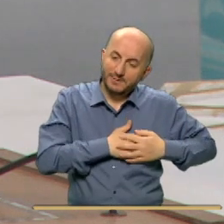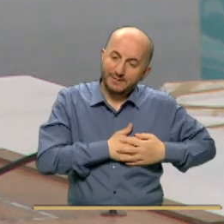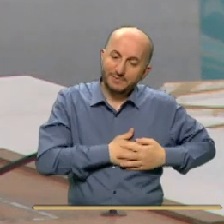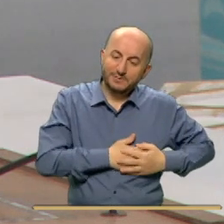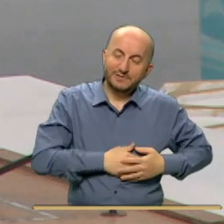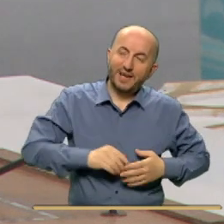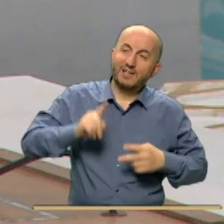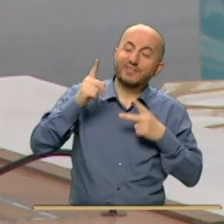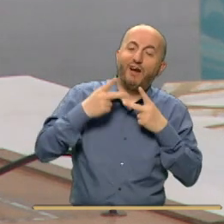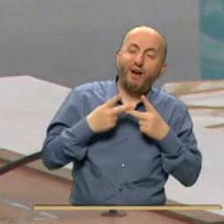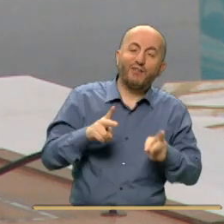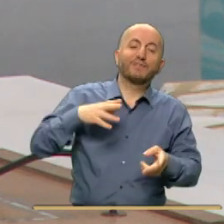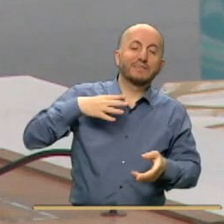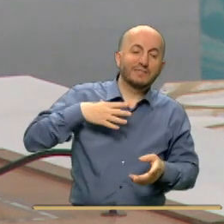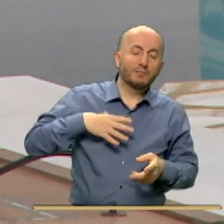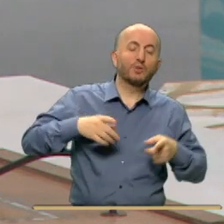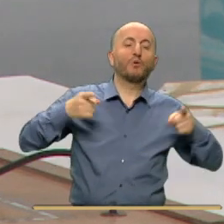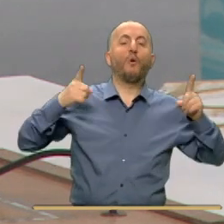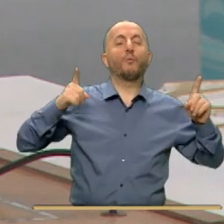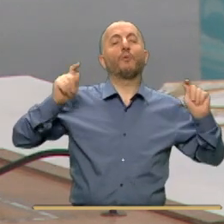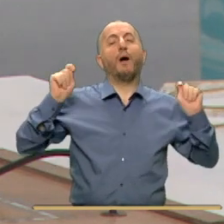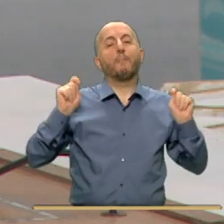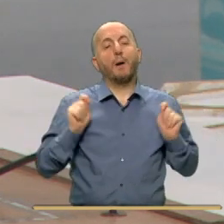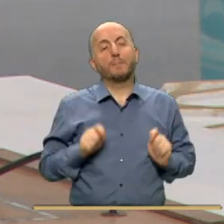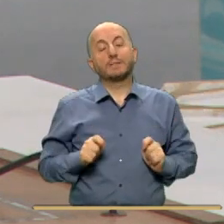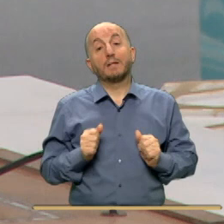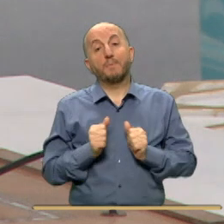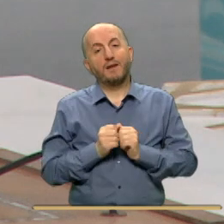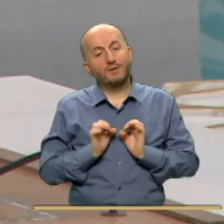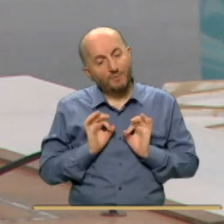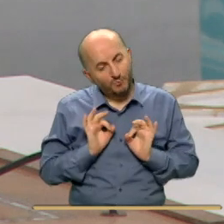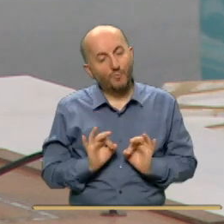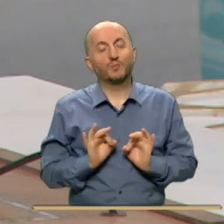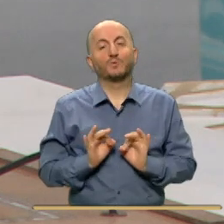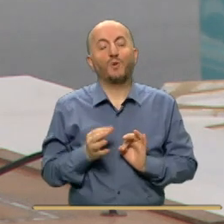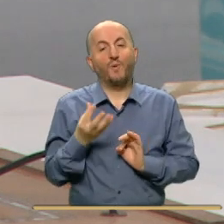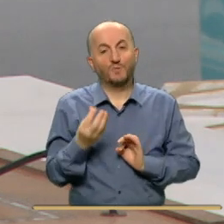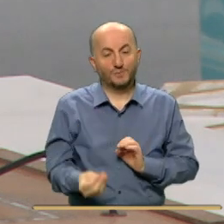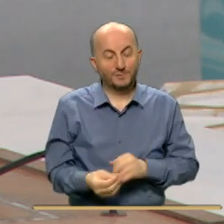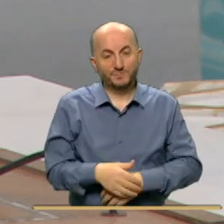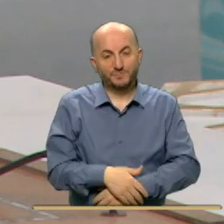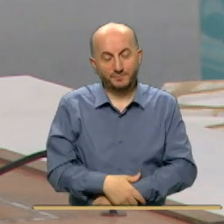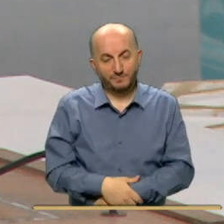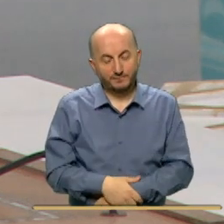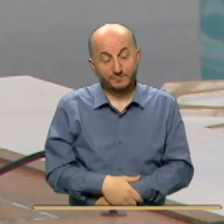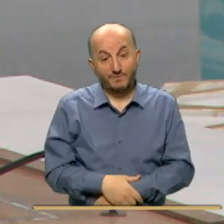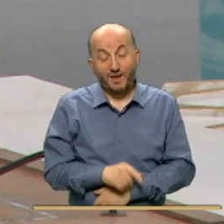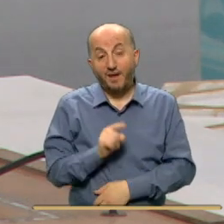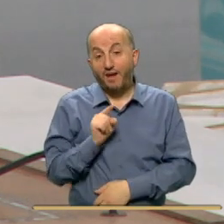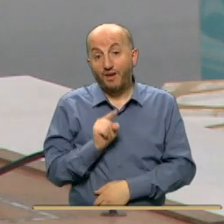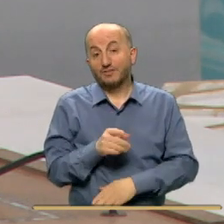Allah'tan af dilememiz, tövbe istiğfar etmemizle bu mümkündür. Onun